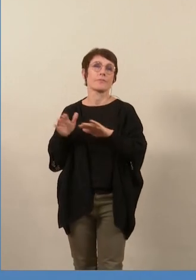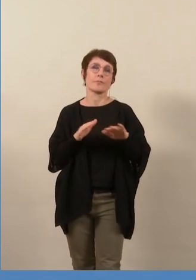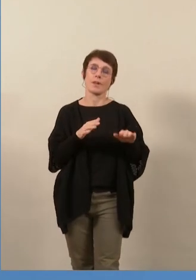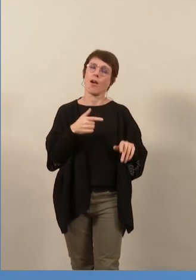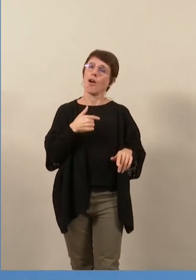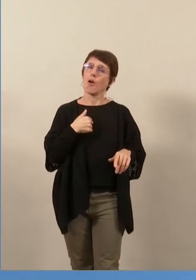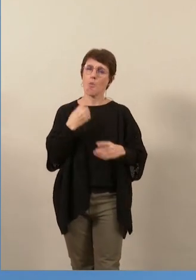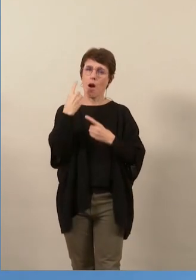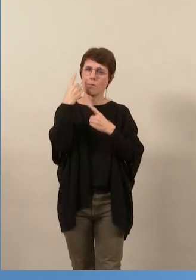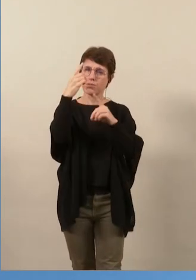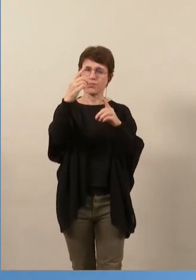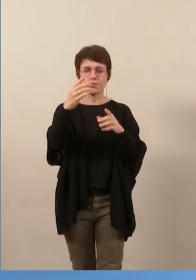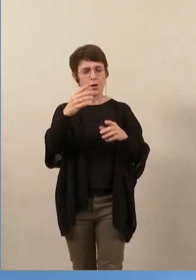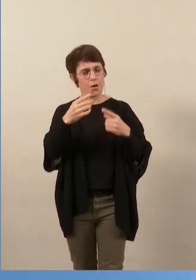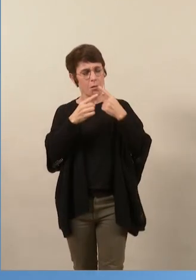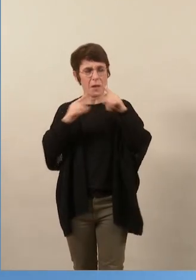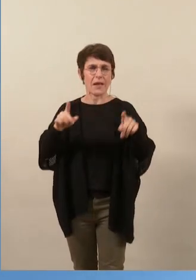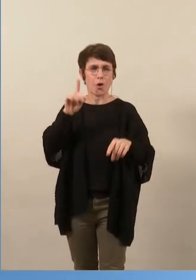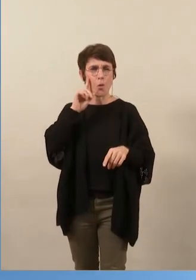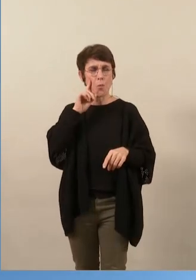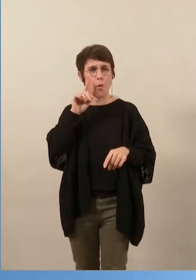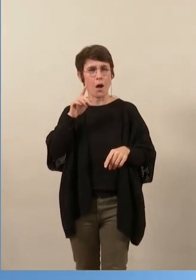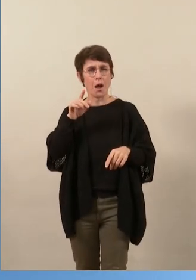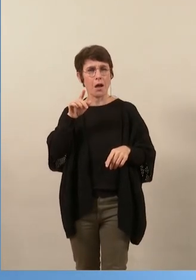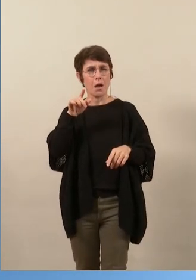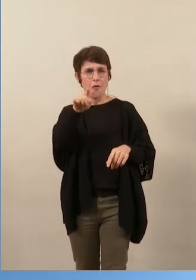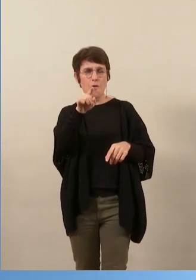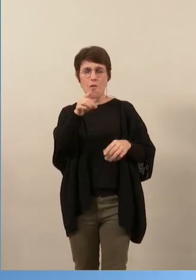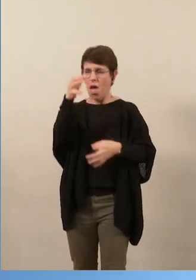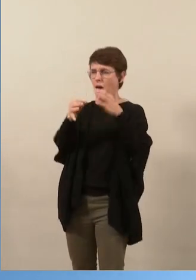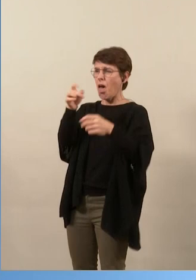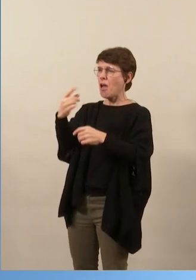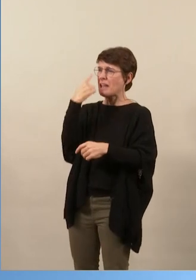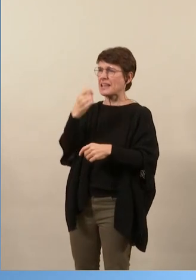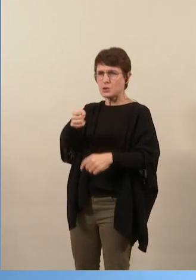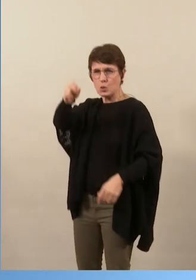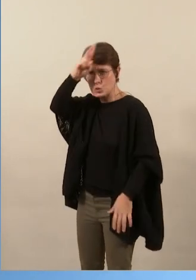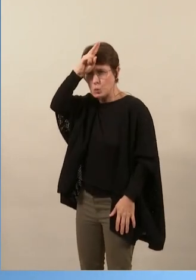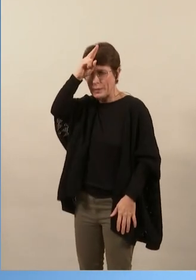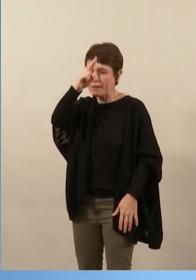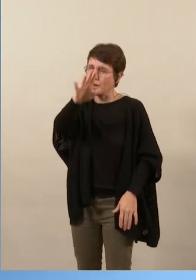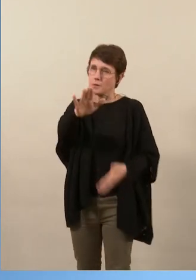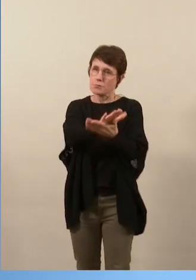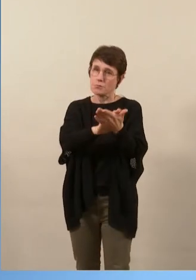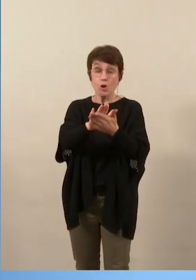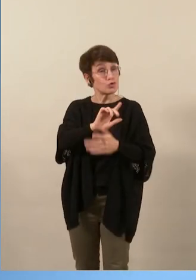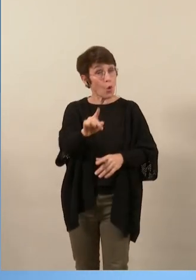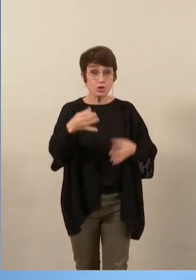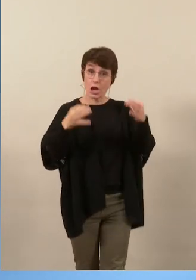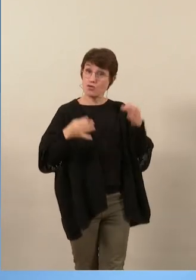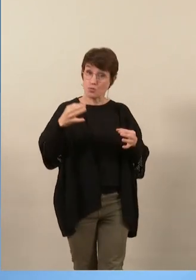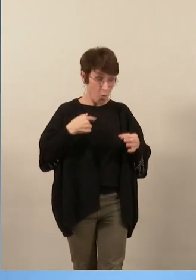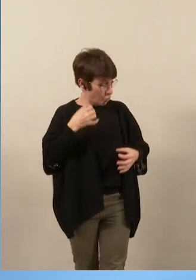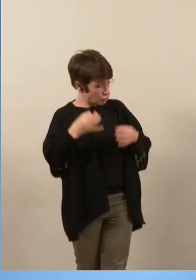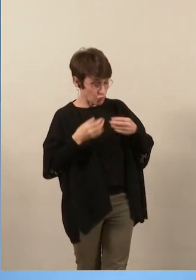jugement sur la stupidité d'une question je pense que on peut s'en passer dans un conse parce que